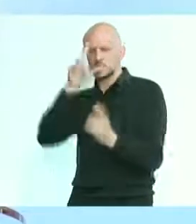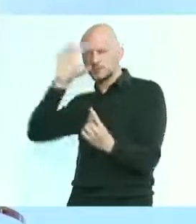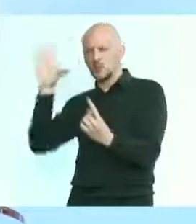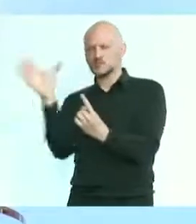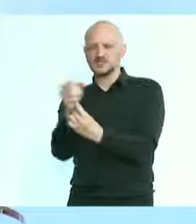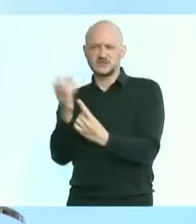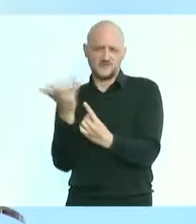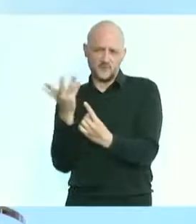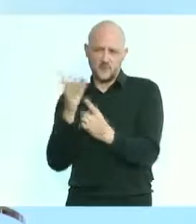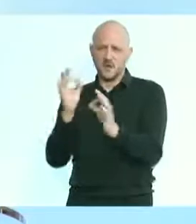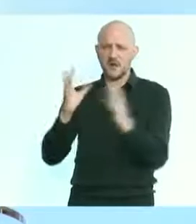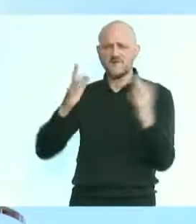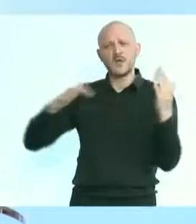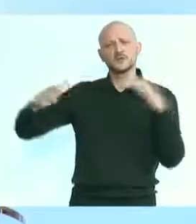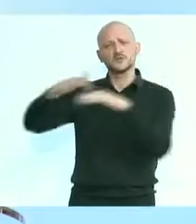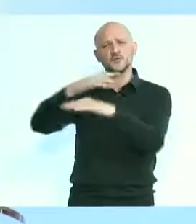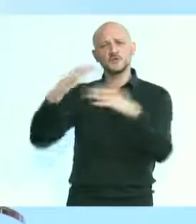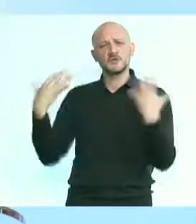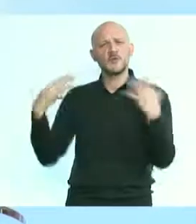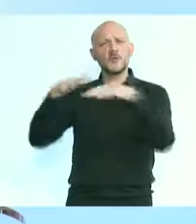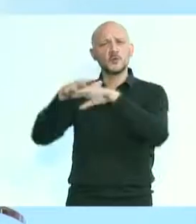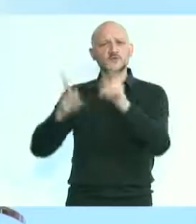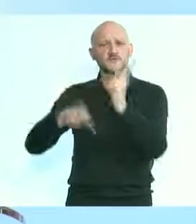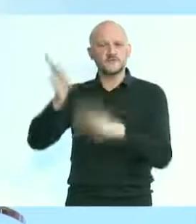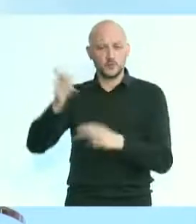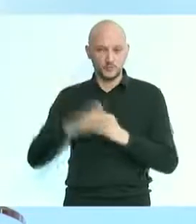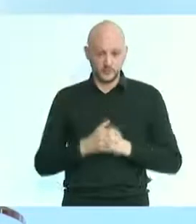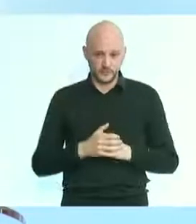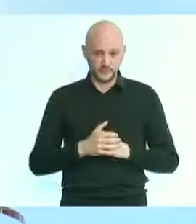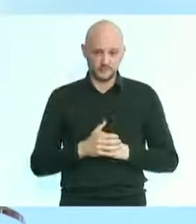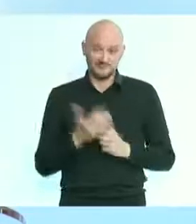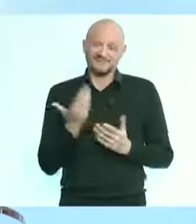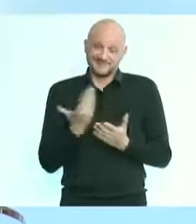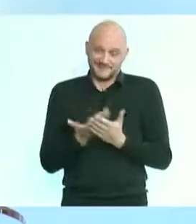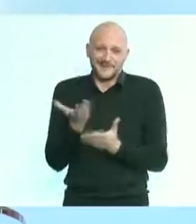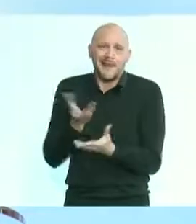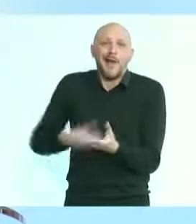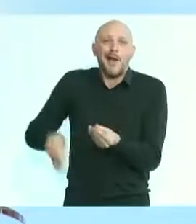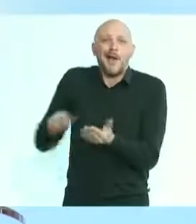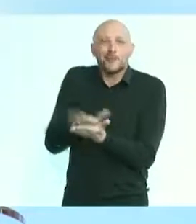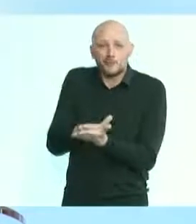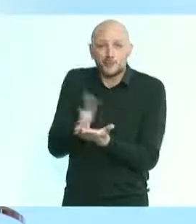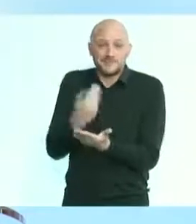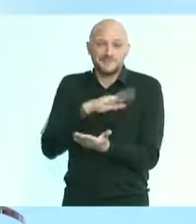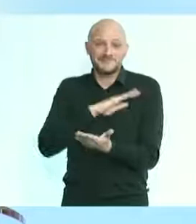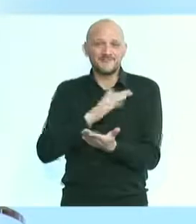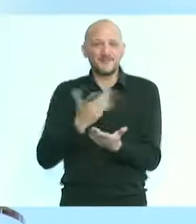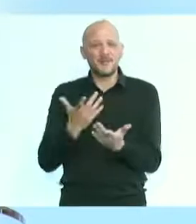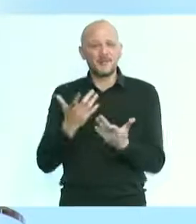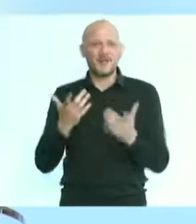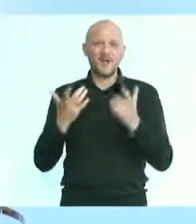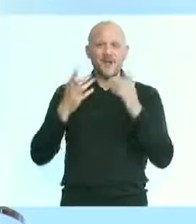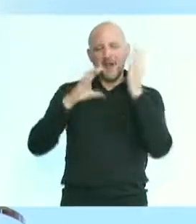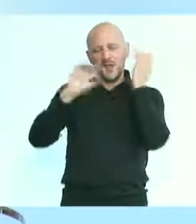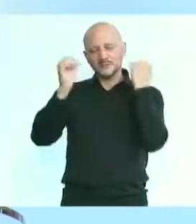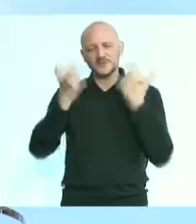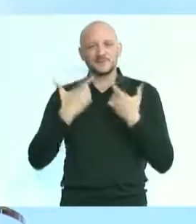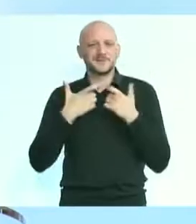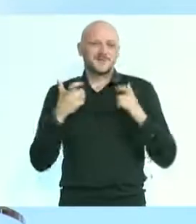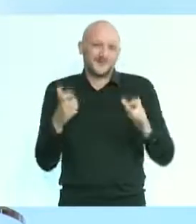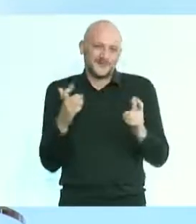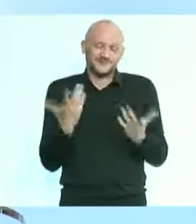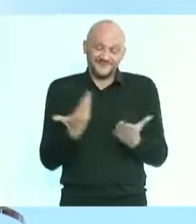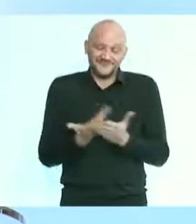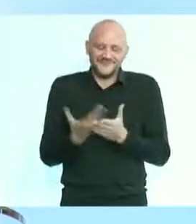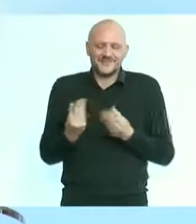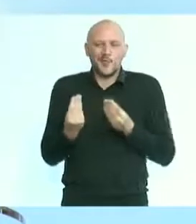supplémentaire que nous faisons aujourd'hui avec les ambassadeurs de l'accessibilité. Donc une belle avancée dans ces priorités de l'Agence